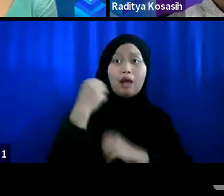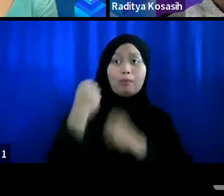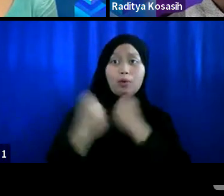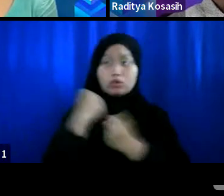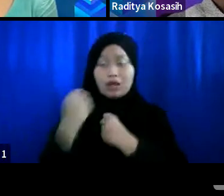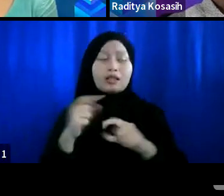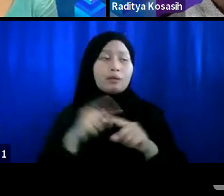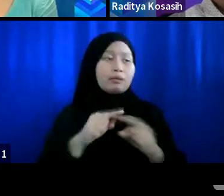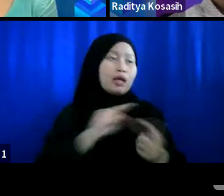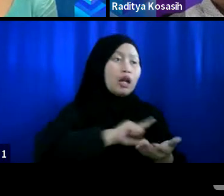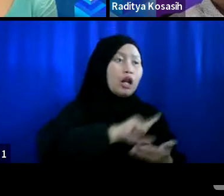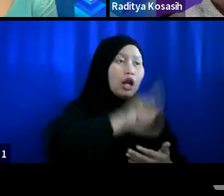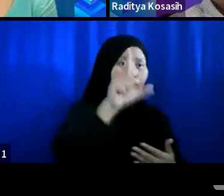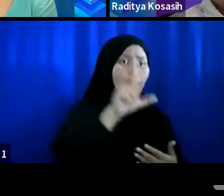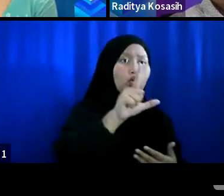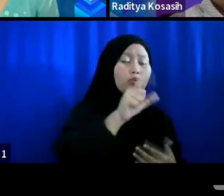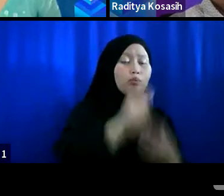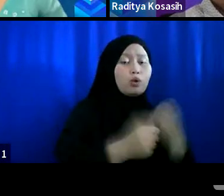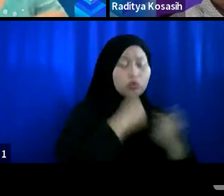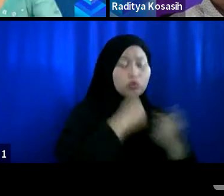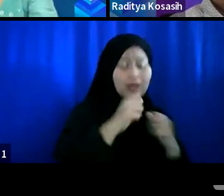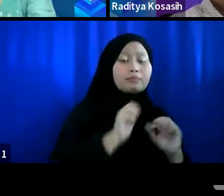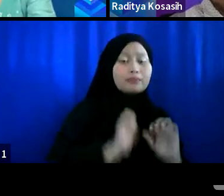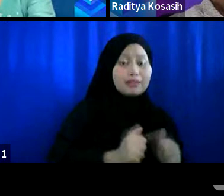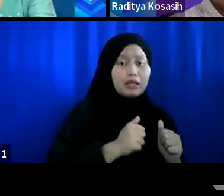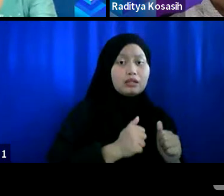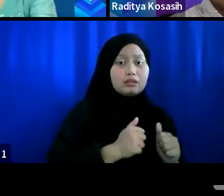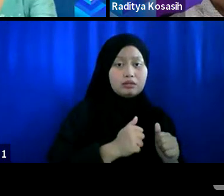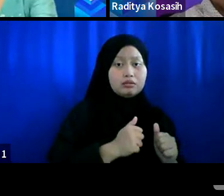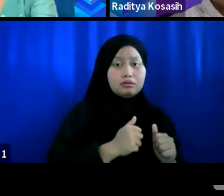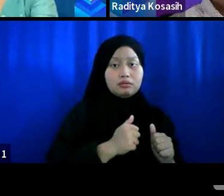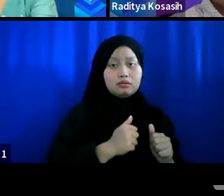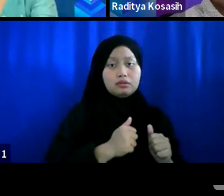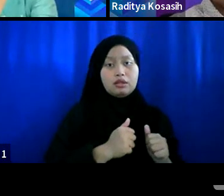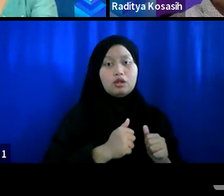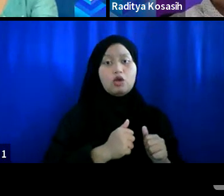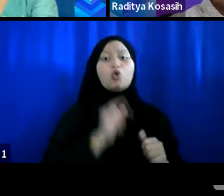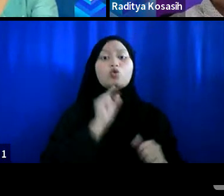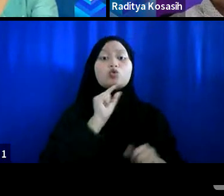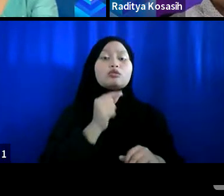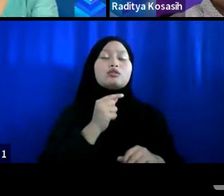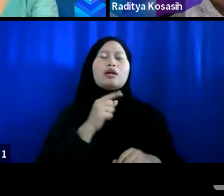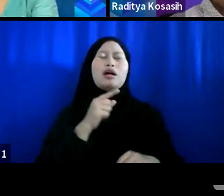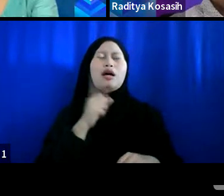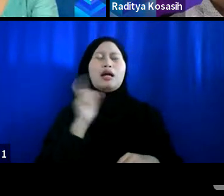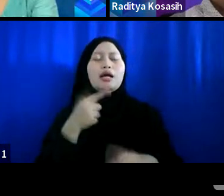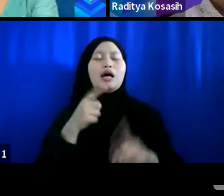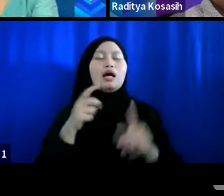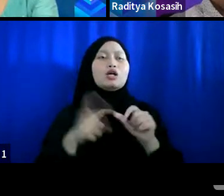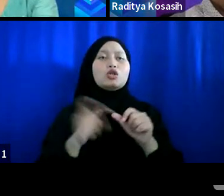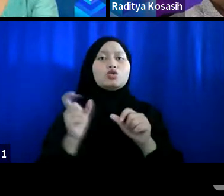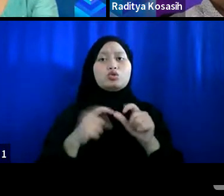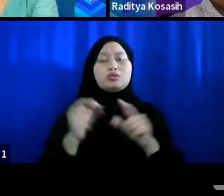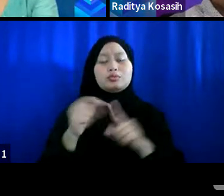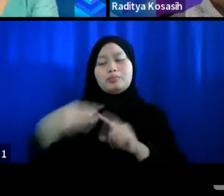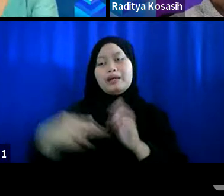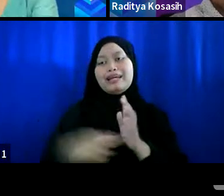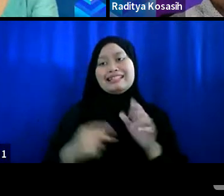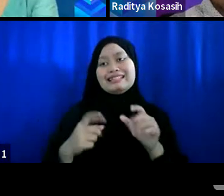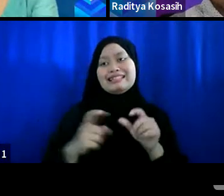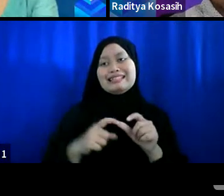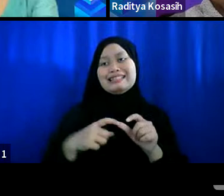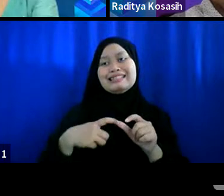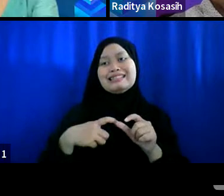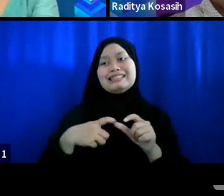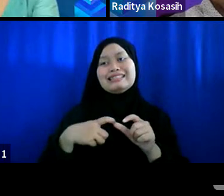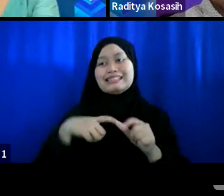dilaporkan tesennya biarkan ke operasi spensen bagi Joanna dapat mendapatkan kemudian lebih lanjut suspensi itu